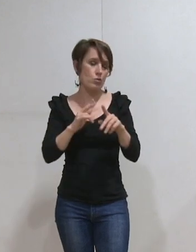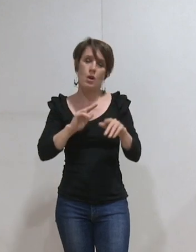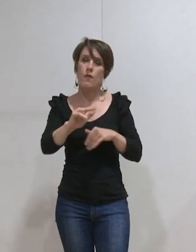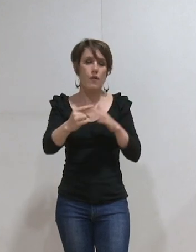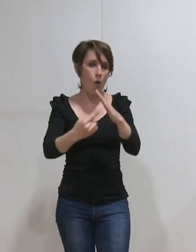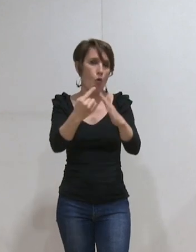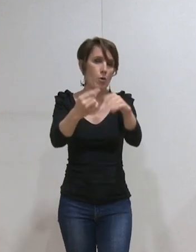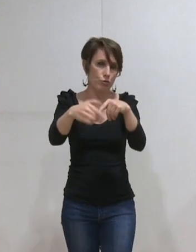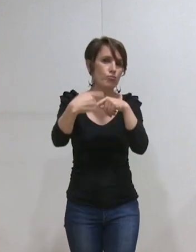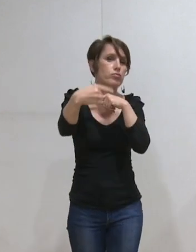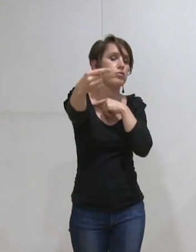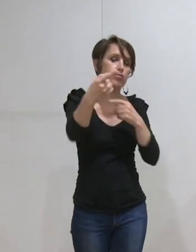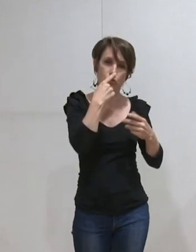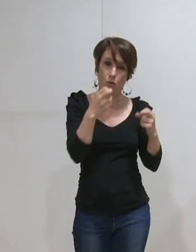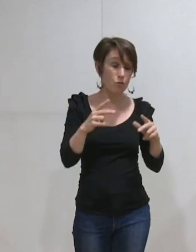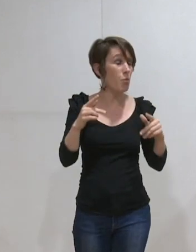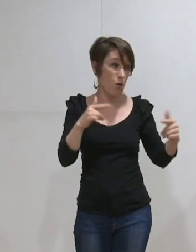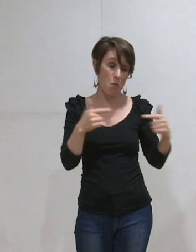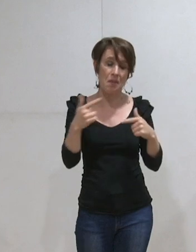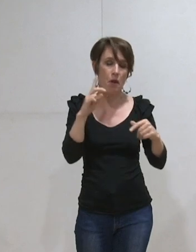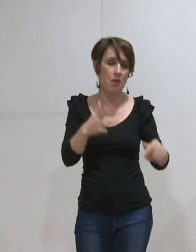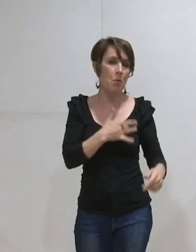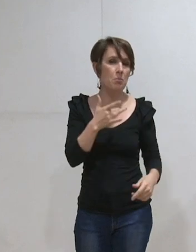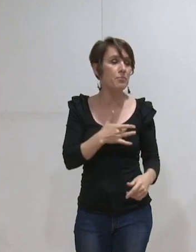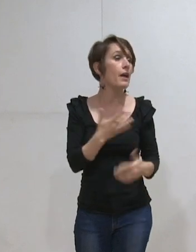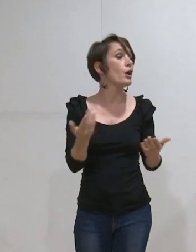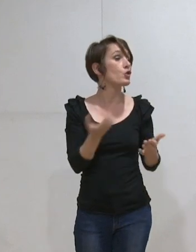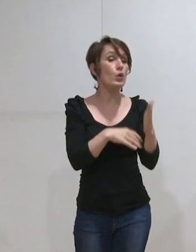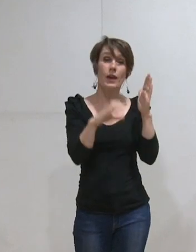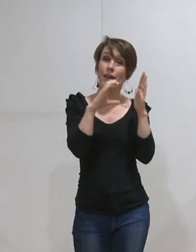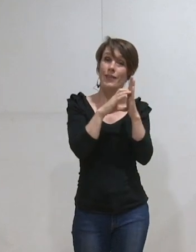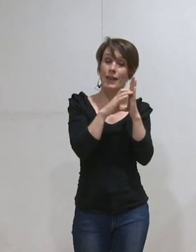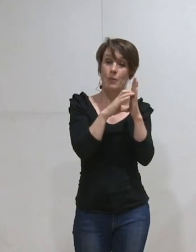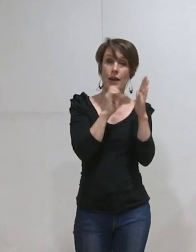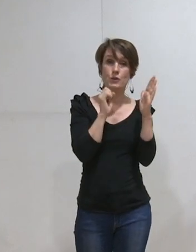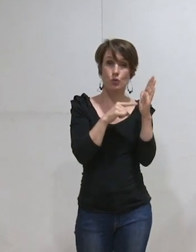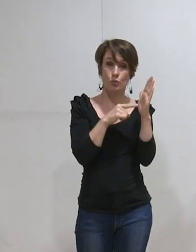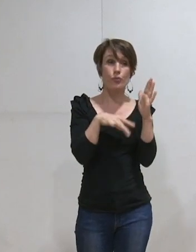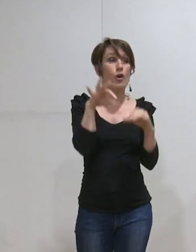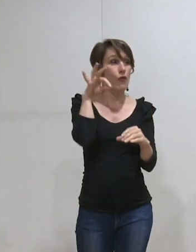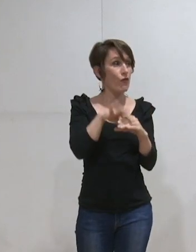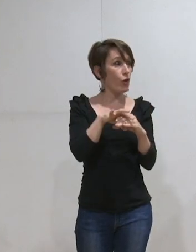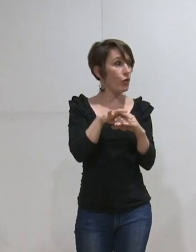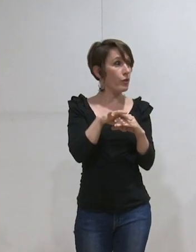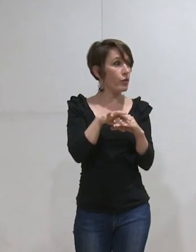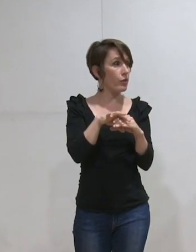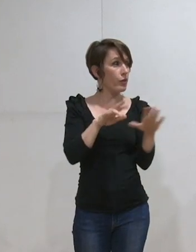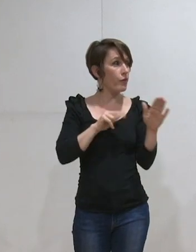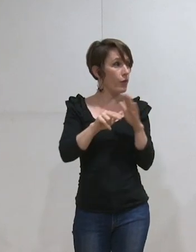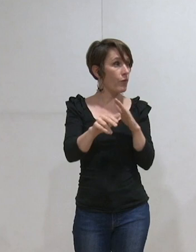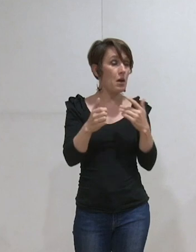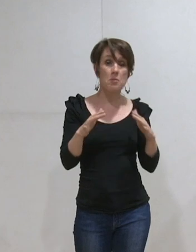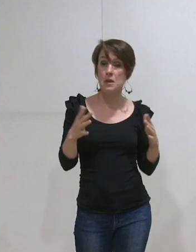je mets au voix euh cette délibération donc en précisant que j'ai eu des